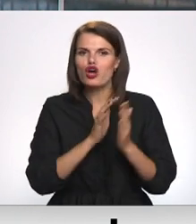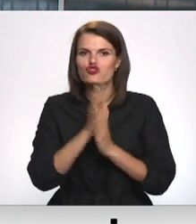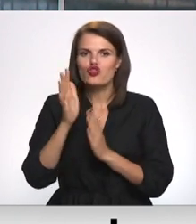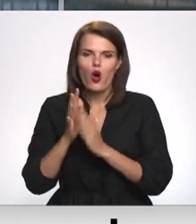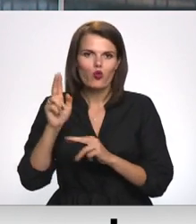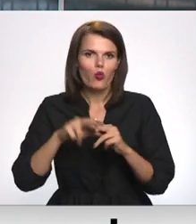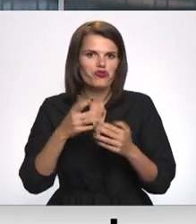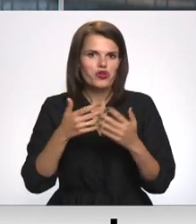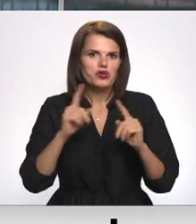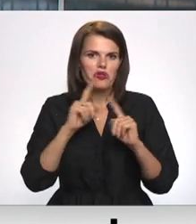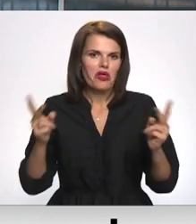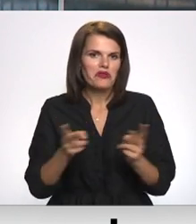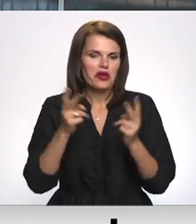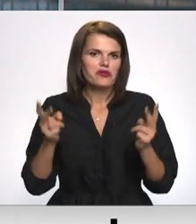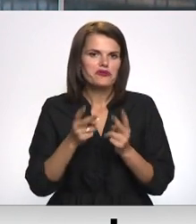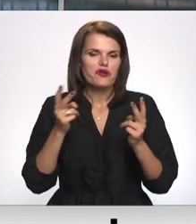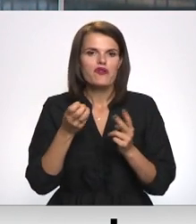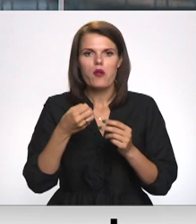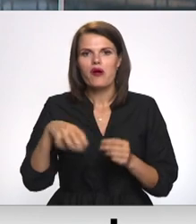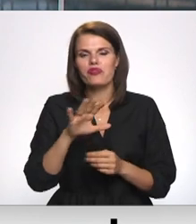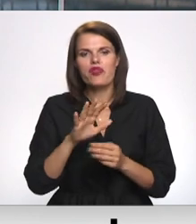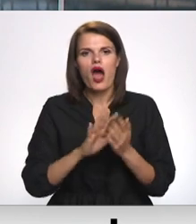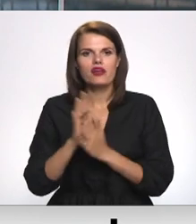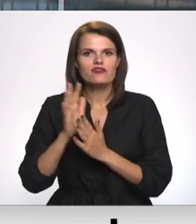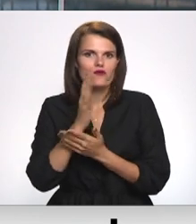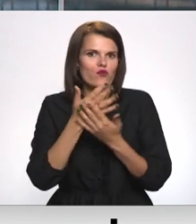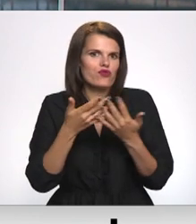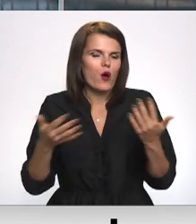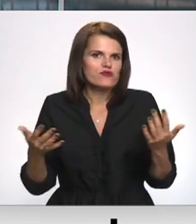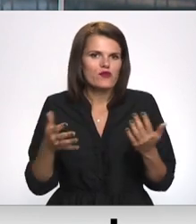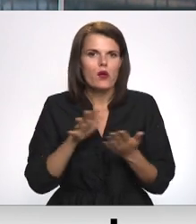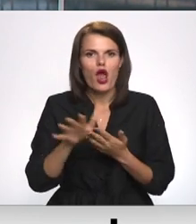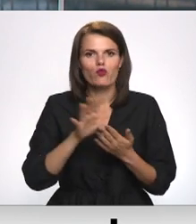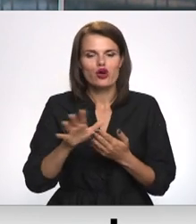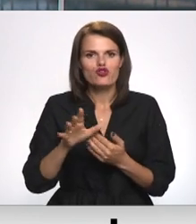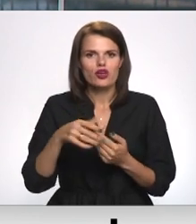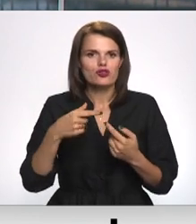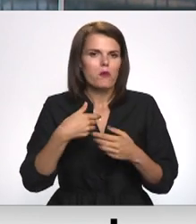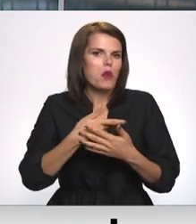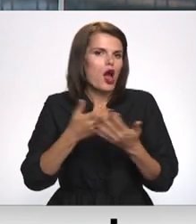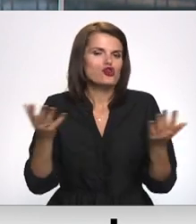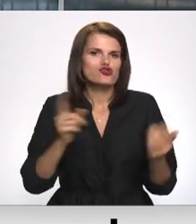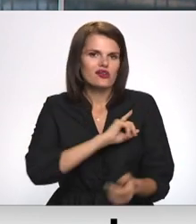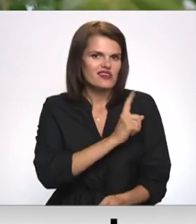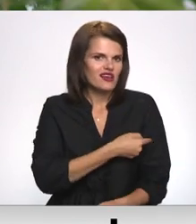dažādu netradicionālo dārzeņu daudzveidību un to plašajām lietošanas iespējām. Turpina Madara